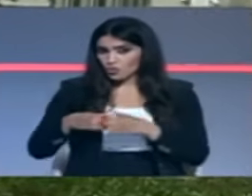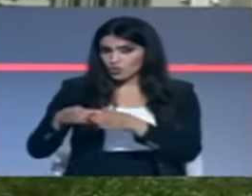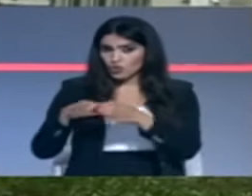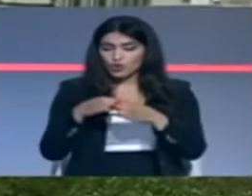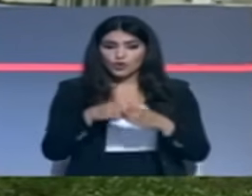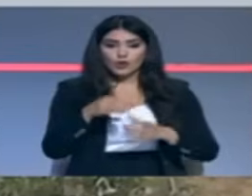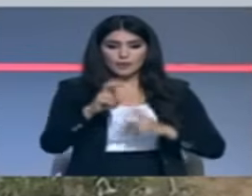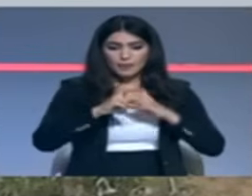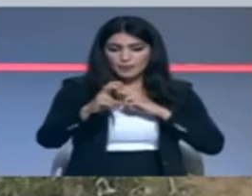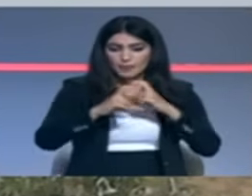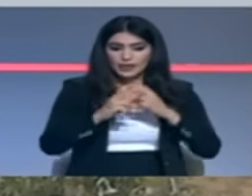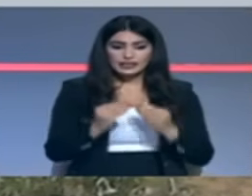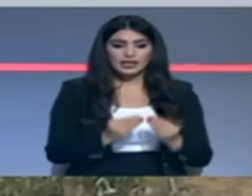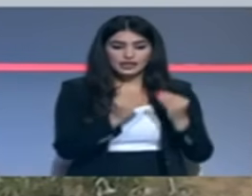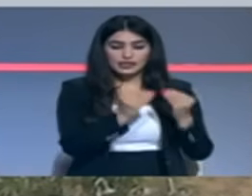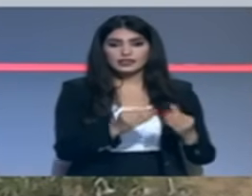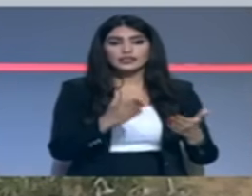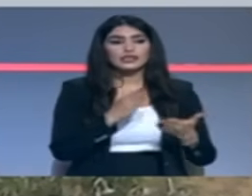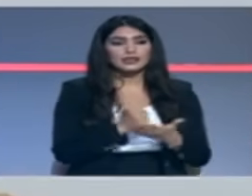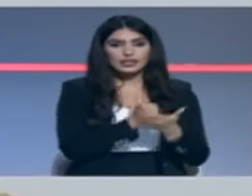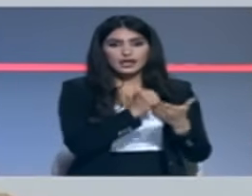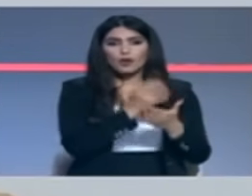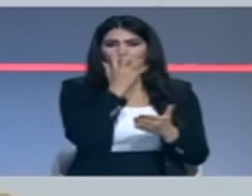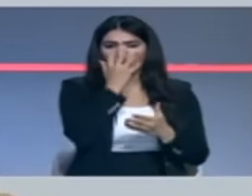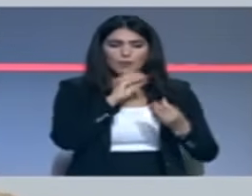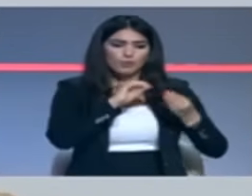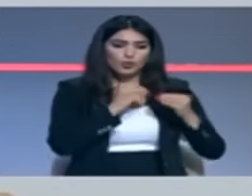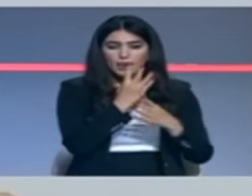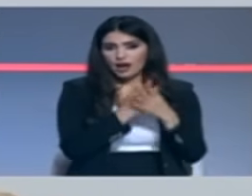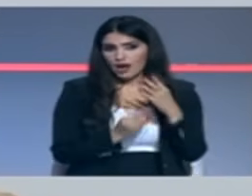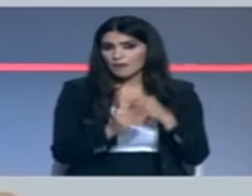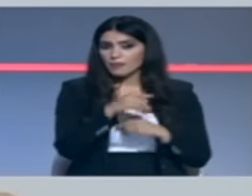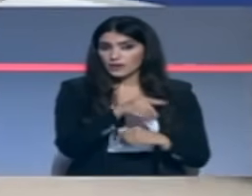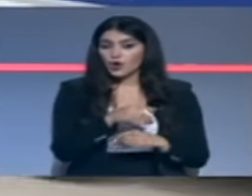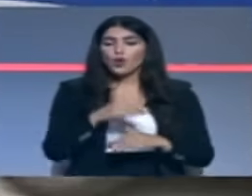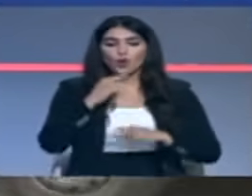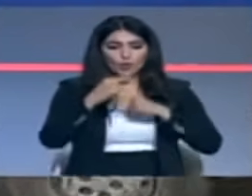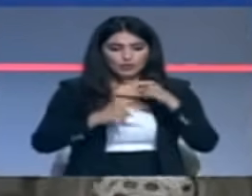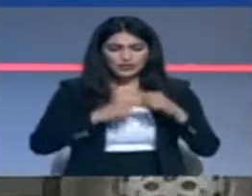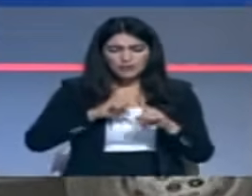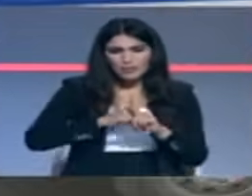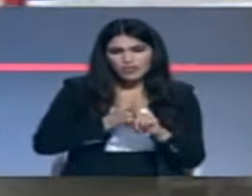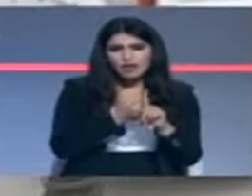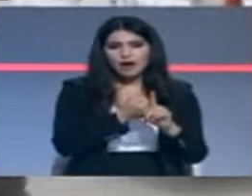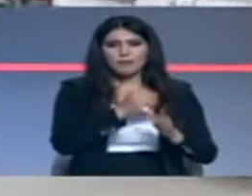المستشفيات بالأكسجين، وذلك وسط تواصل اضطراب التزود بهذه المادة واستمرار الضغط على المؤسسات الصحية.